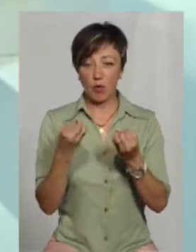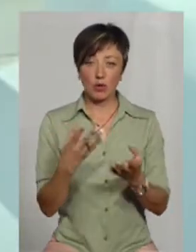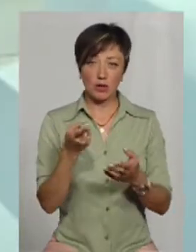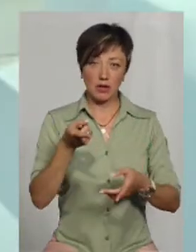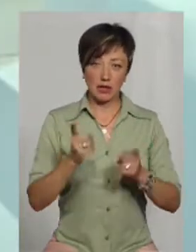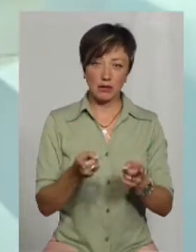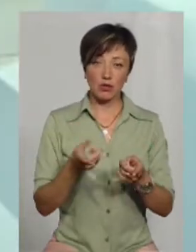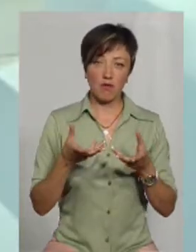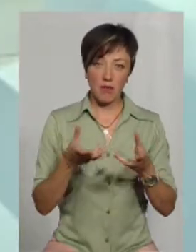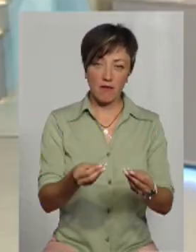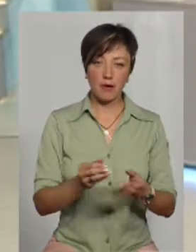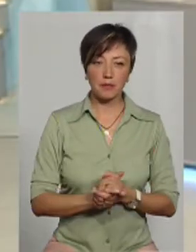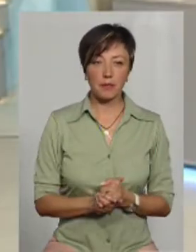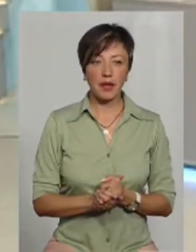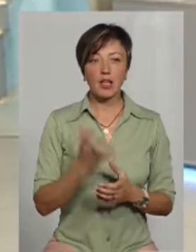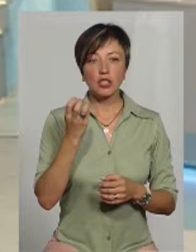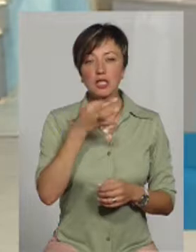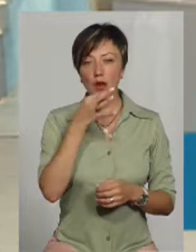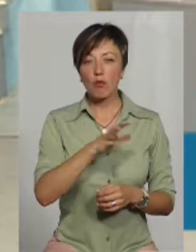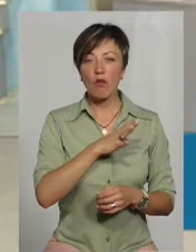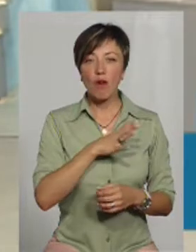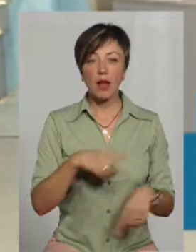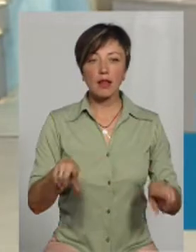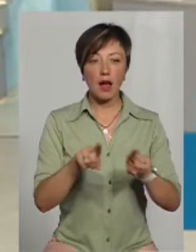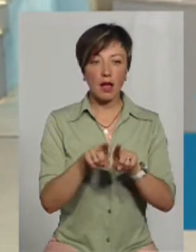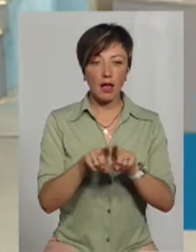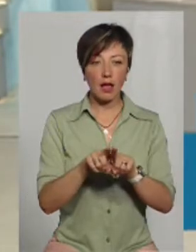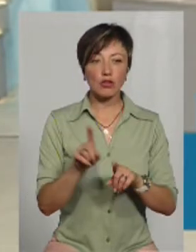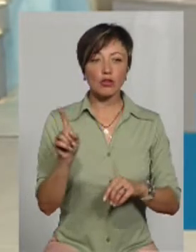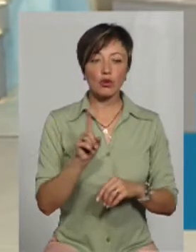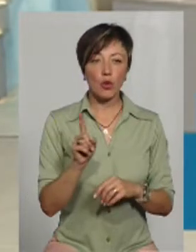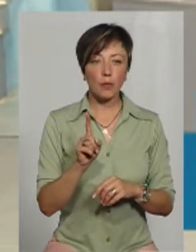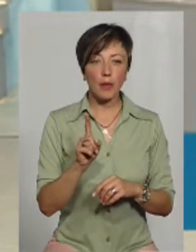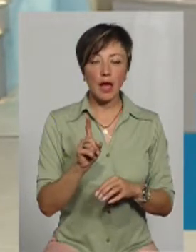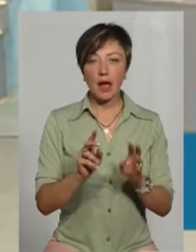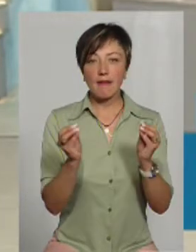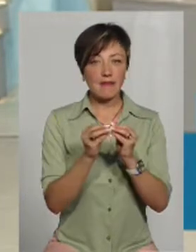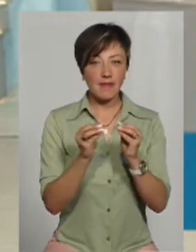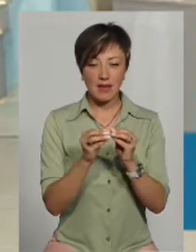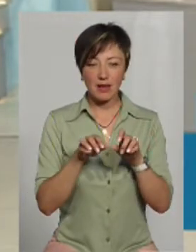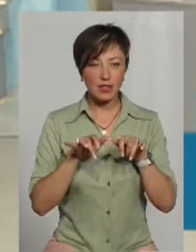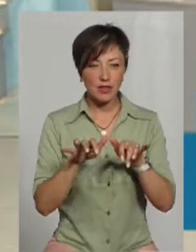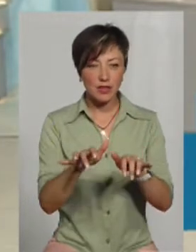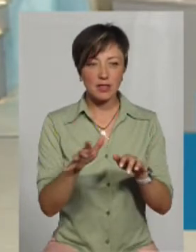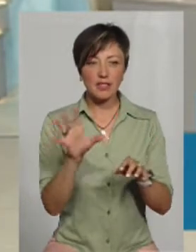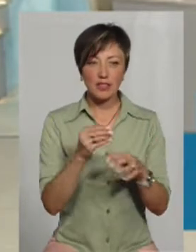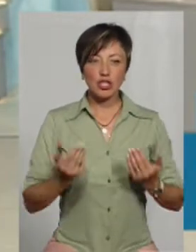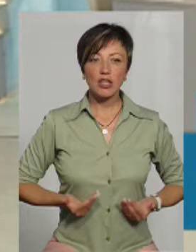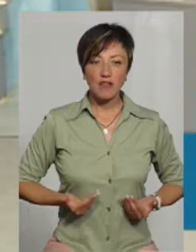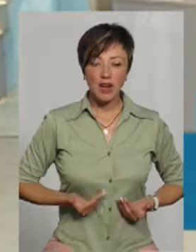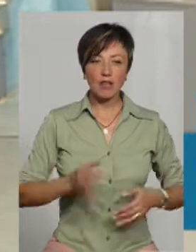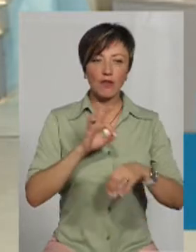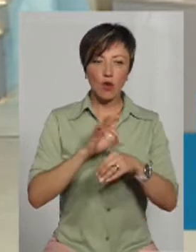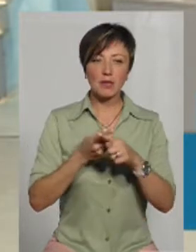Просто воно дійсно дійствує. І я вам ще скажу теж, буває таке, що ті ж самі шкідники, да, це все живе.